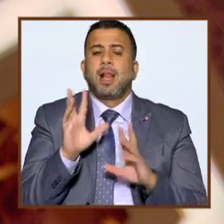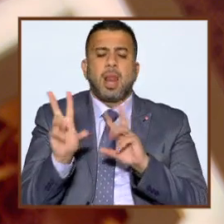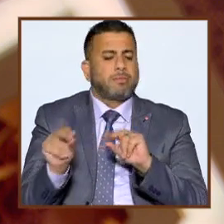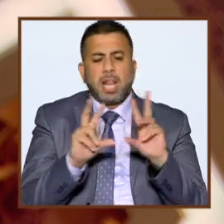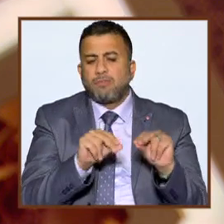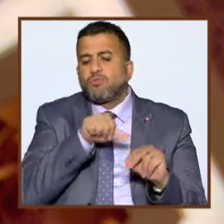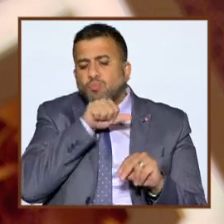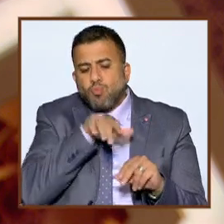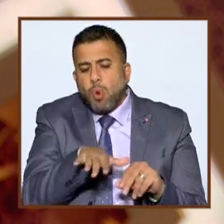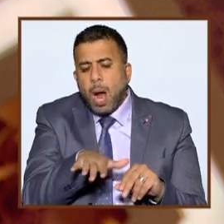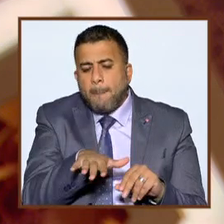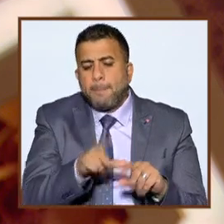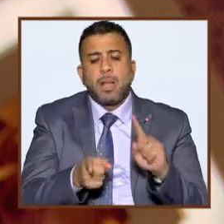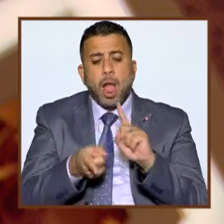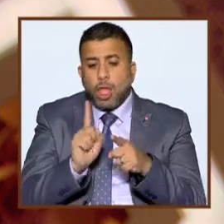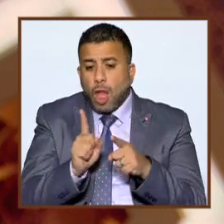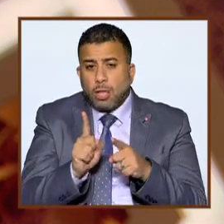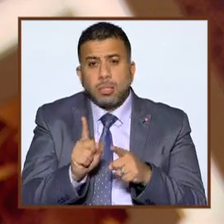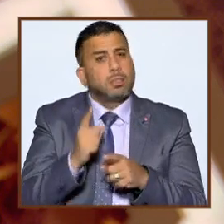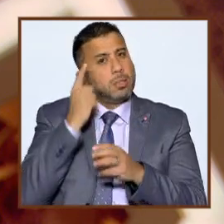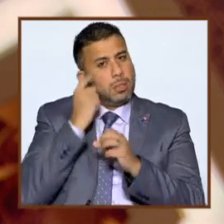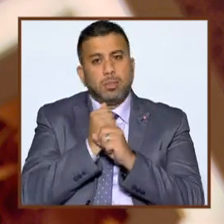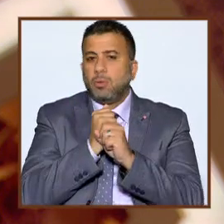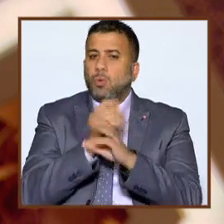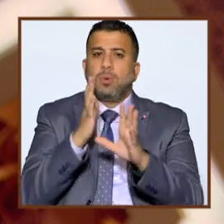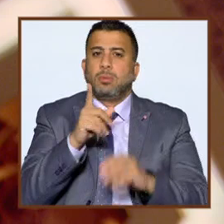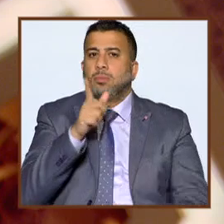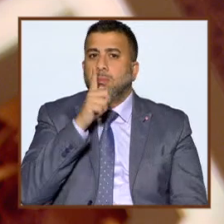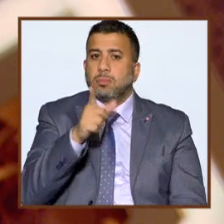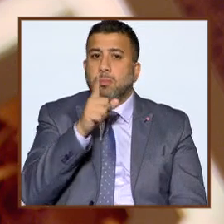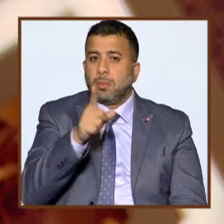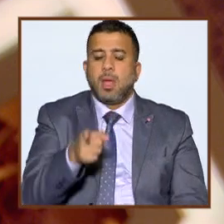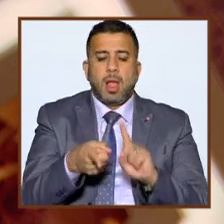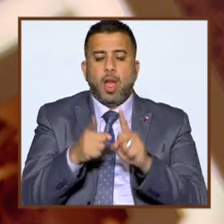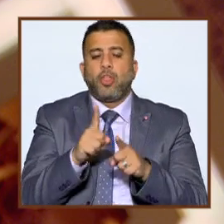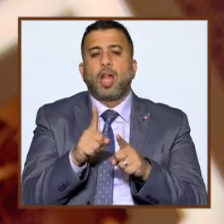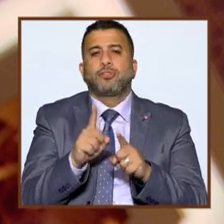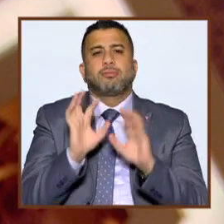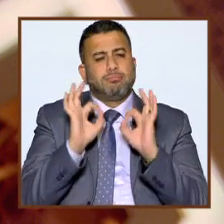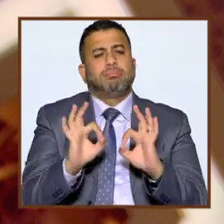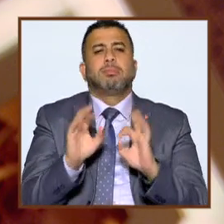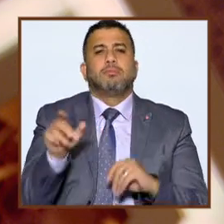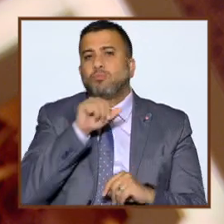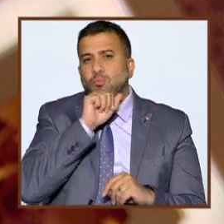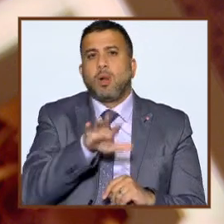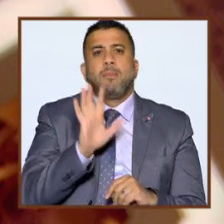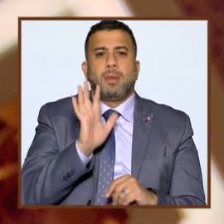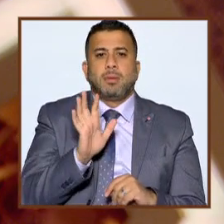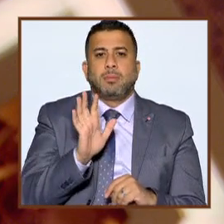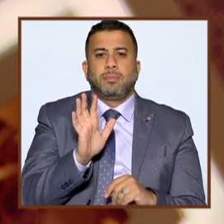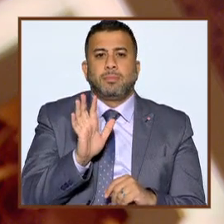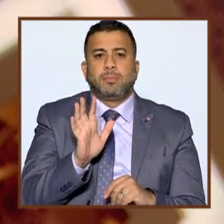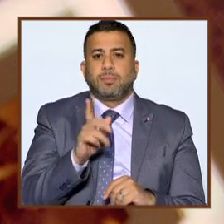كان عليه غالب صلاة النبي عليه الصلاة والسلام، أقول لك 11 ركعة، لكن عائشة كانت